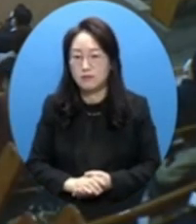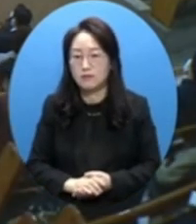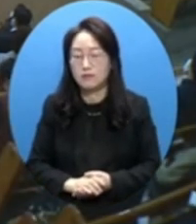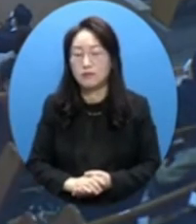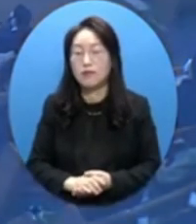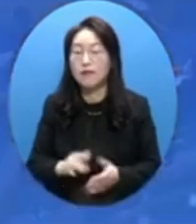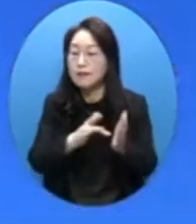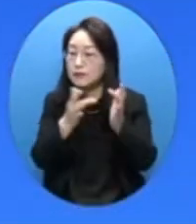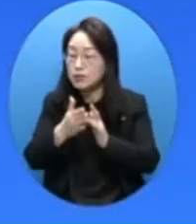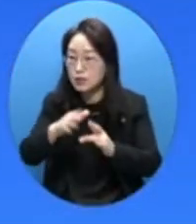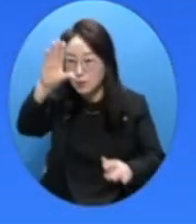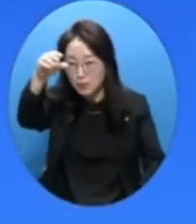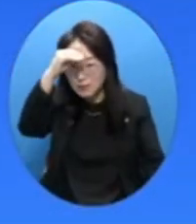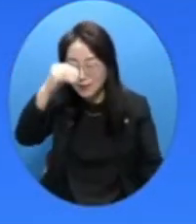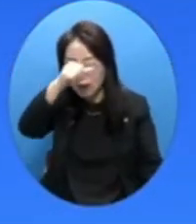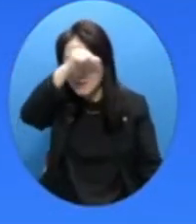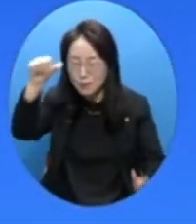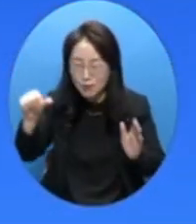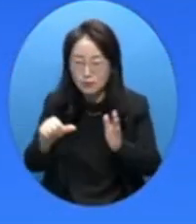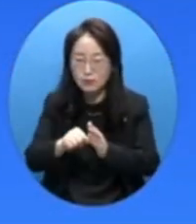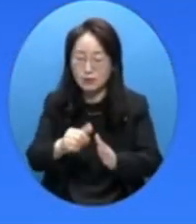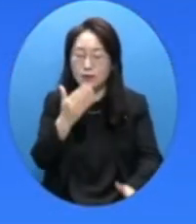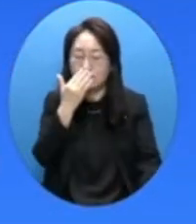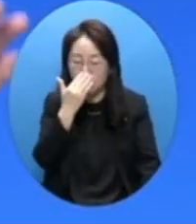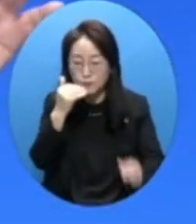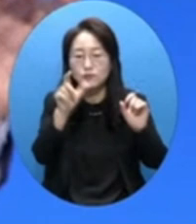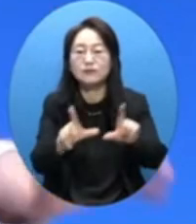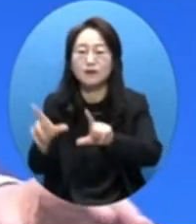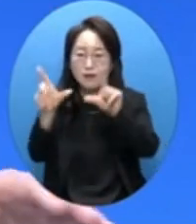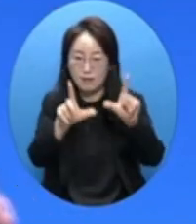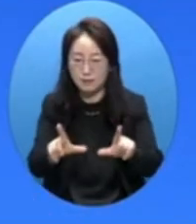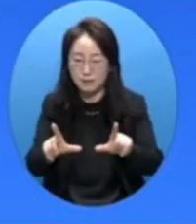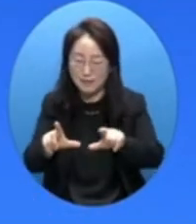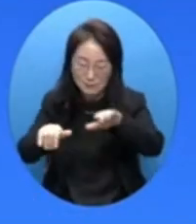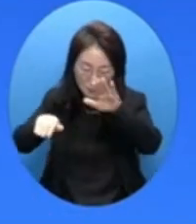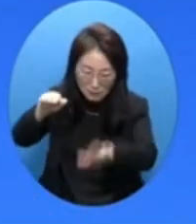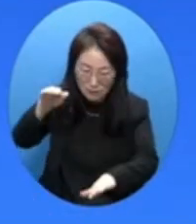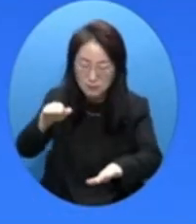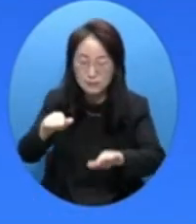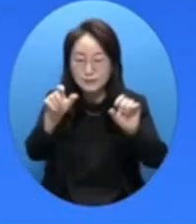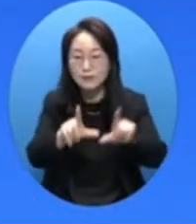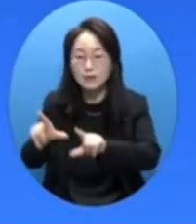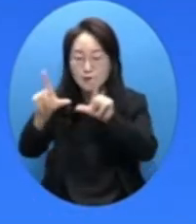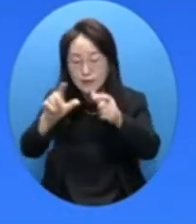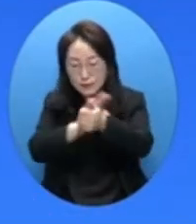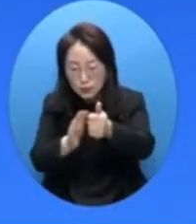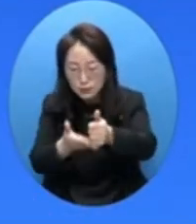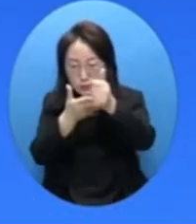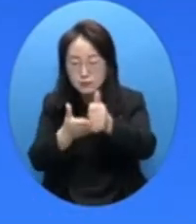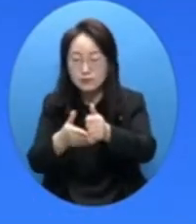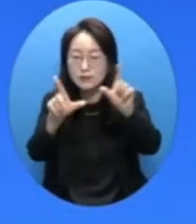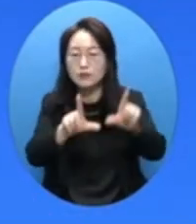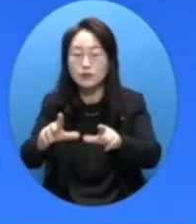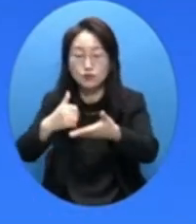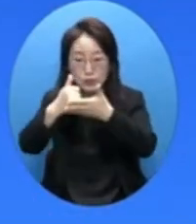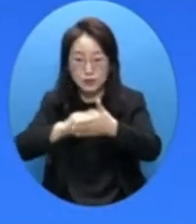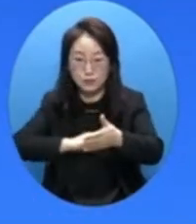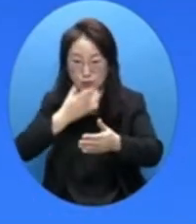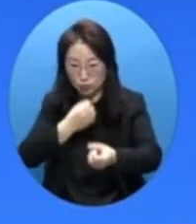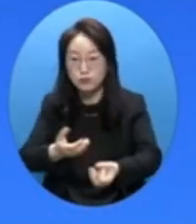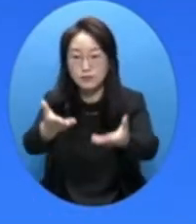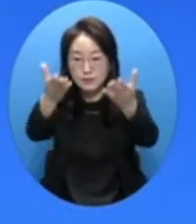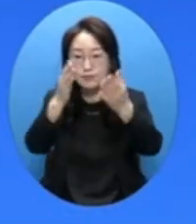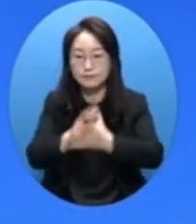예수를 뽑아도 한 평생 겸손의 삶 낮아짐의 삶 섬기는 사는 사람대로 모두 되기를 주님의